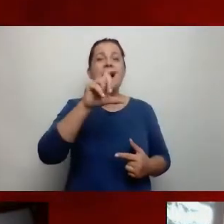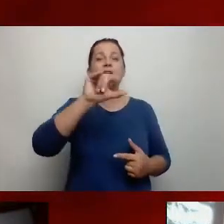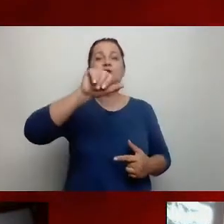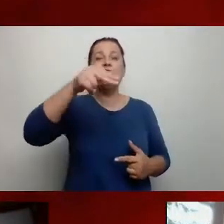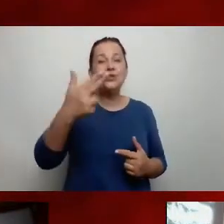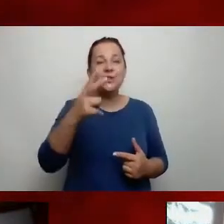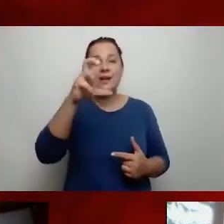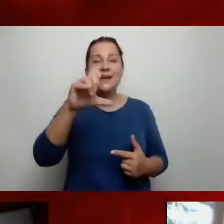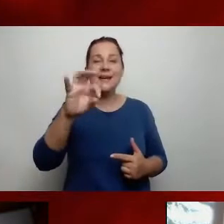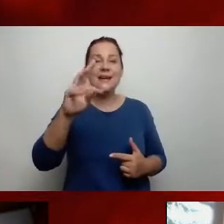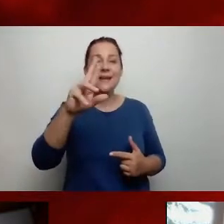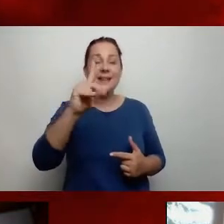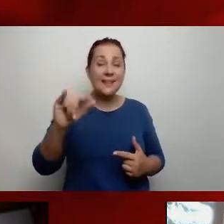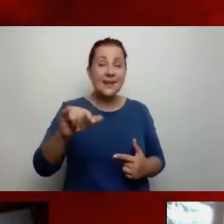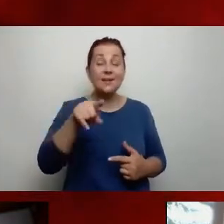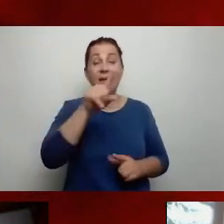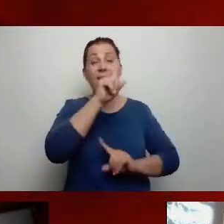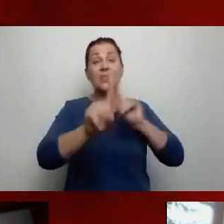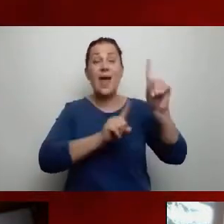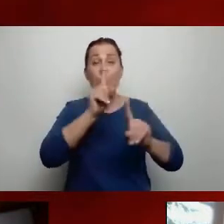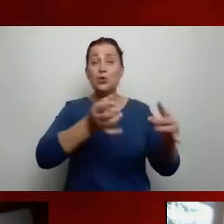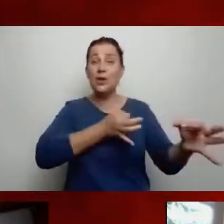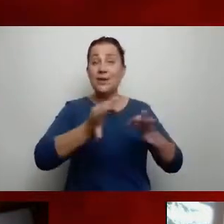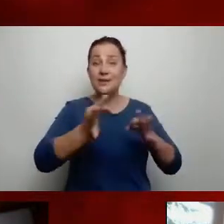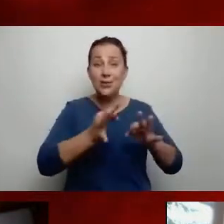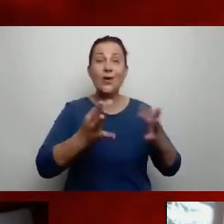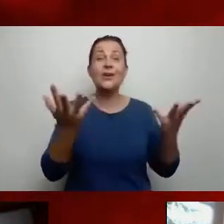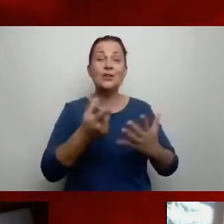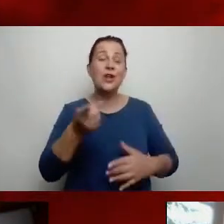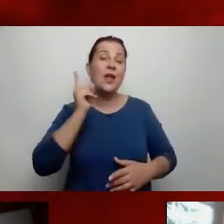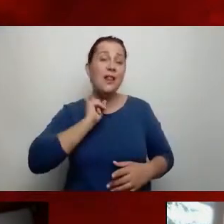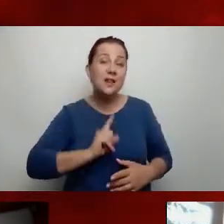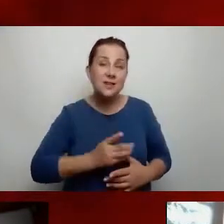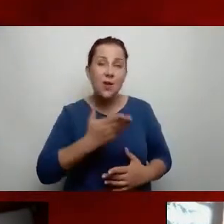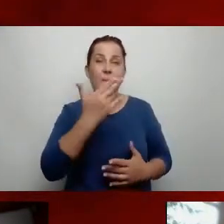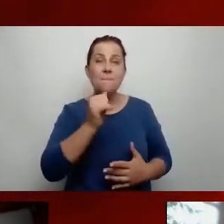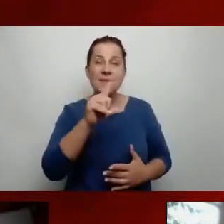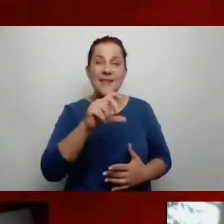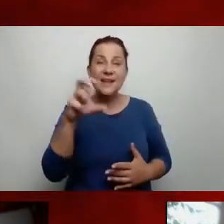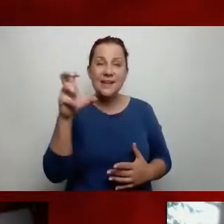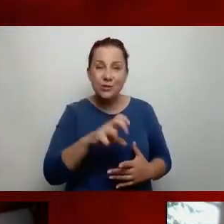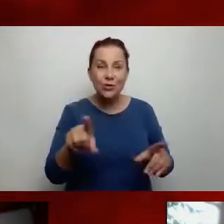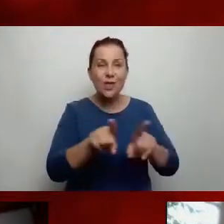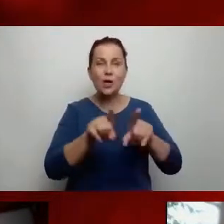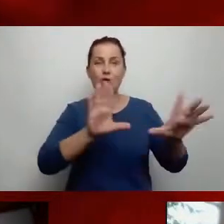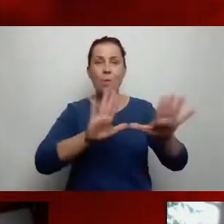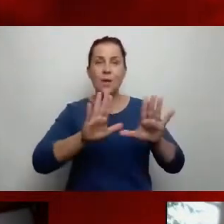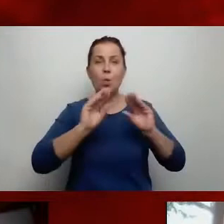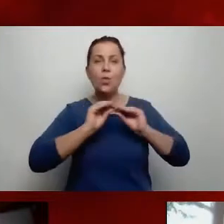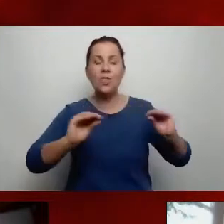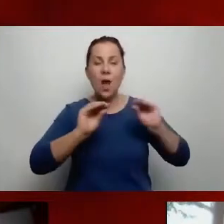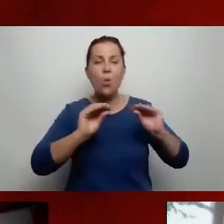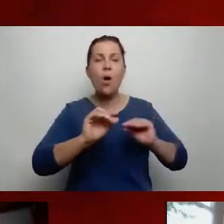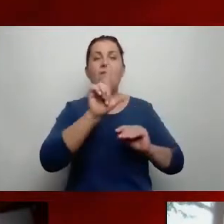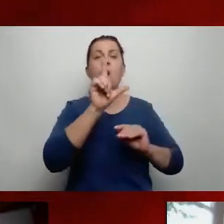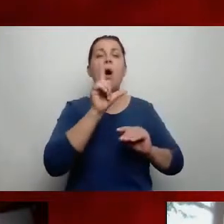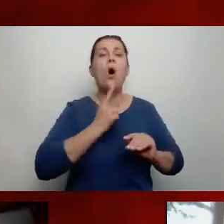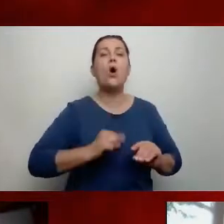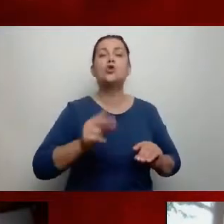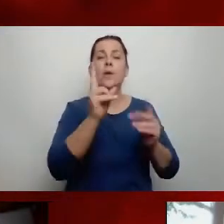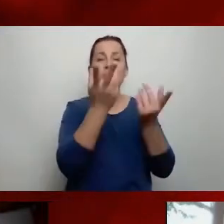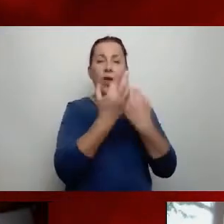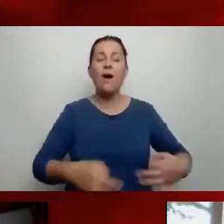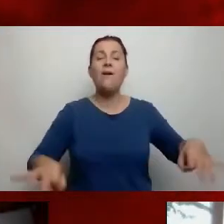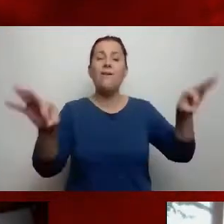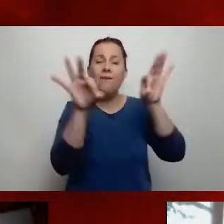historii w muzeum, w liceum w Miliczu i opiekuna naukowego finalistów konkursu Lekcja Historii i